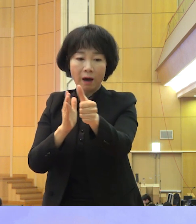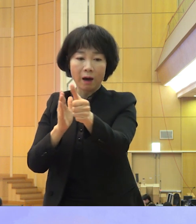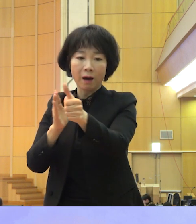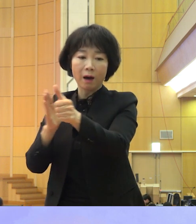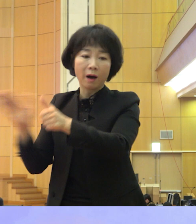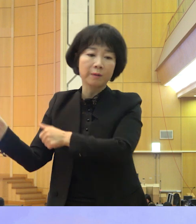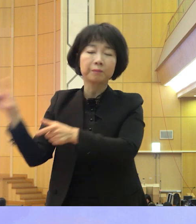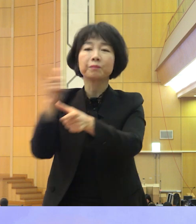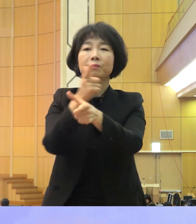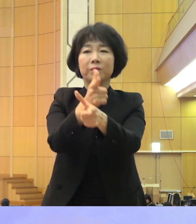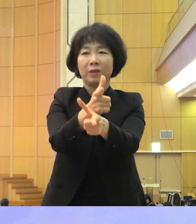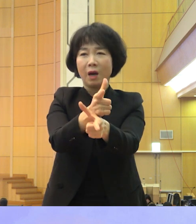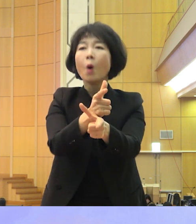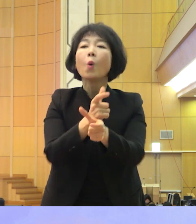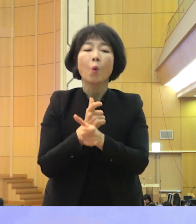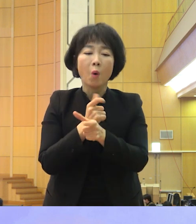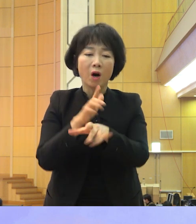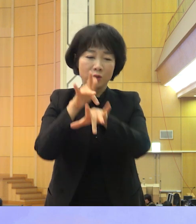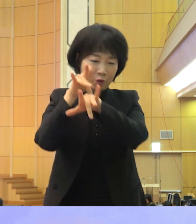바라봅시다.